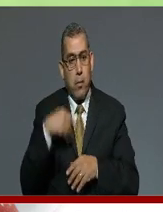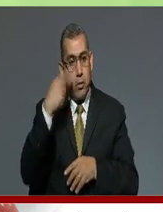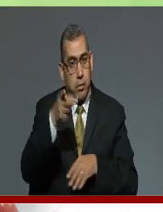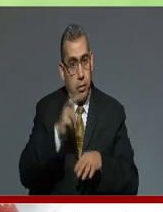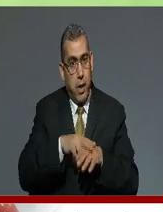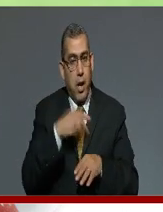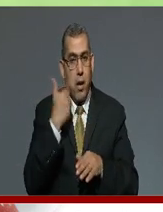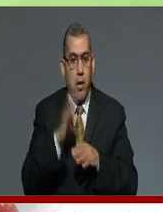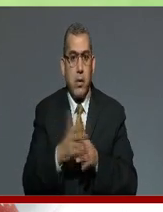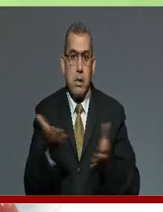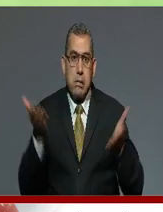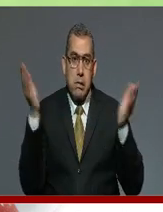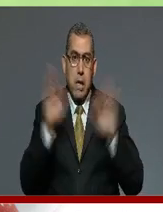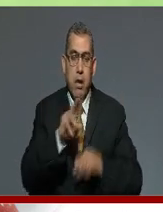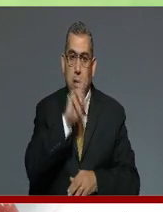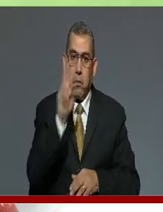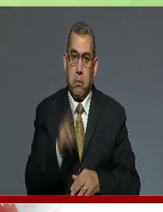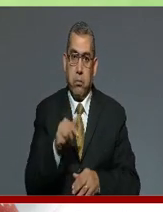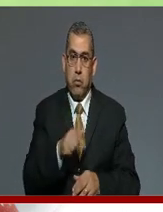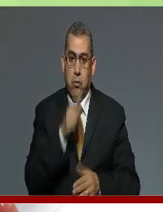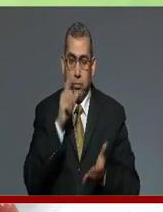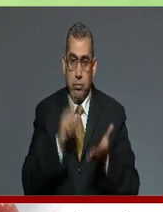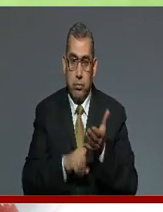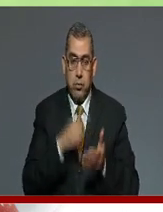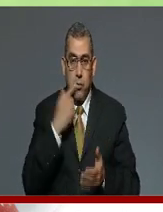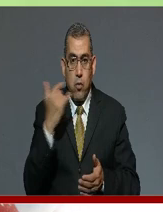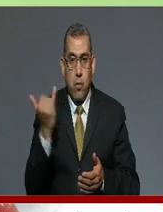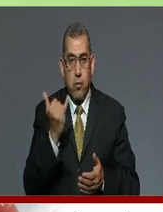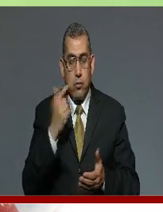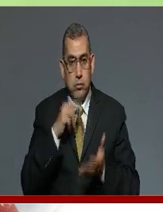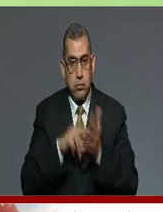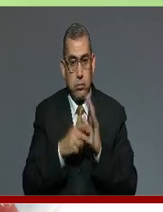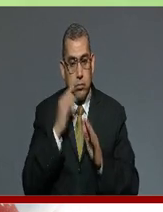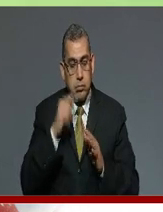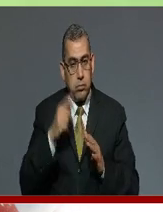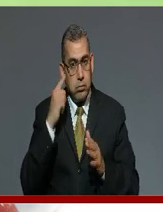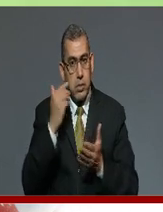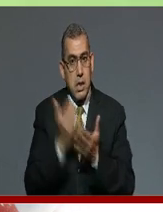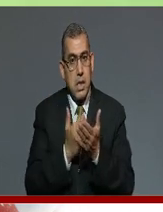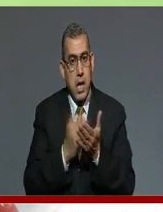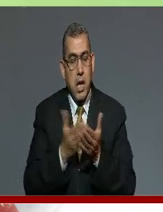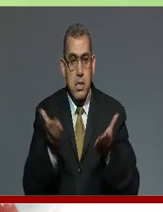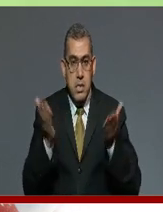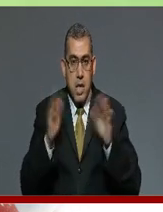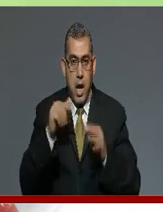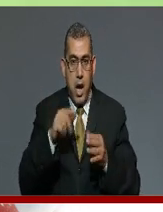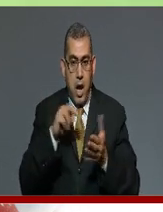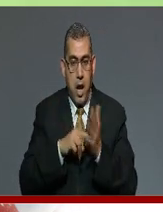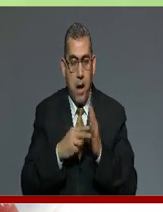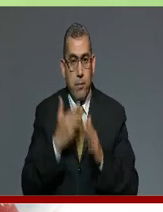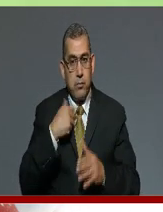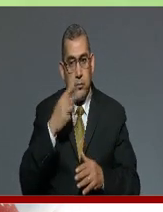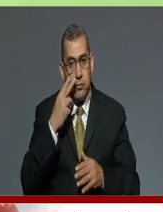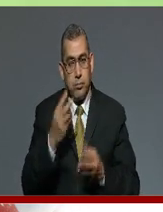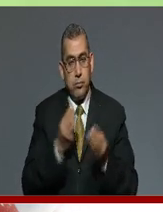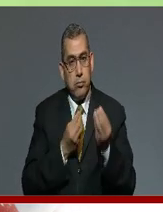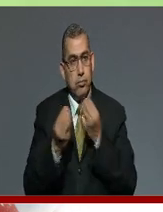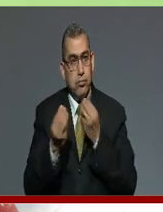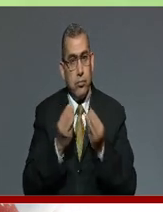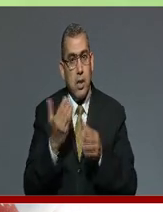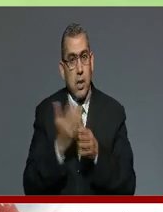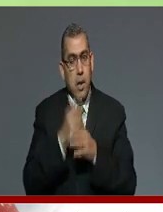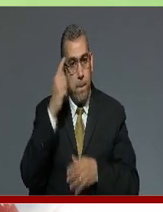19 وهذا سوف يدمر كذلك الاقتصاد اكثر لذلك عندما نتحدث عن